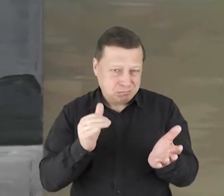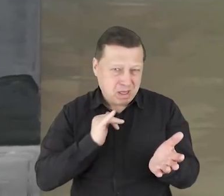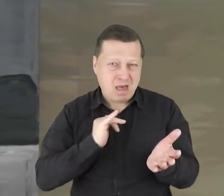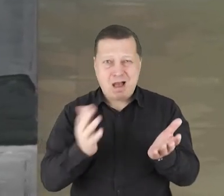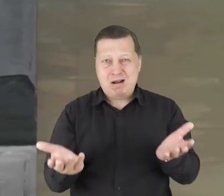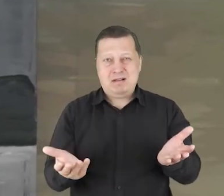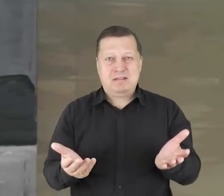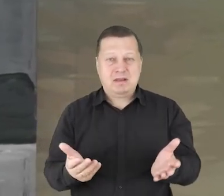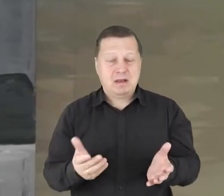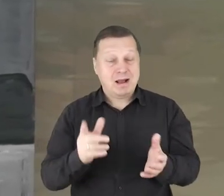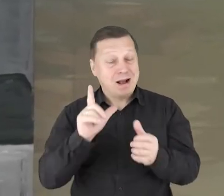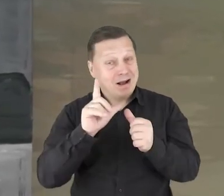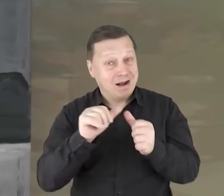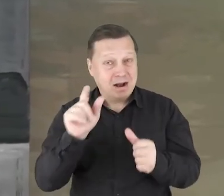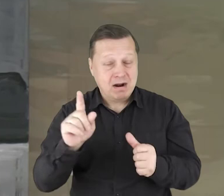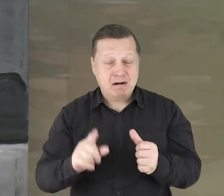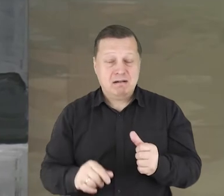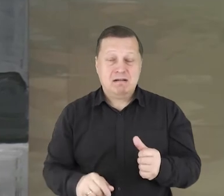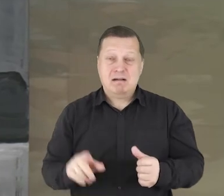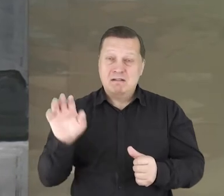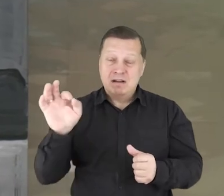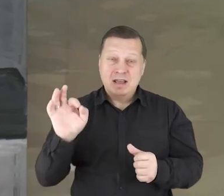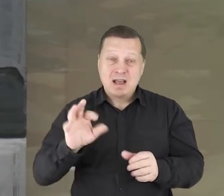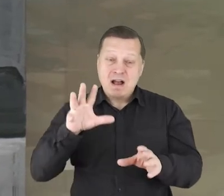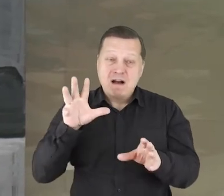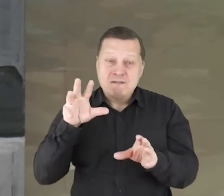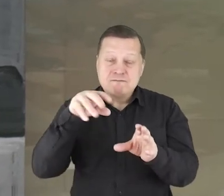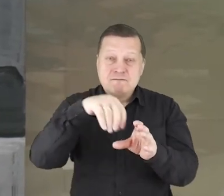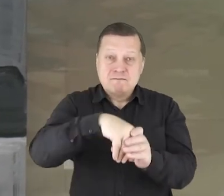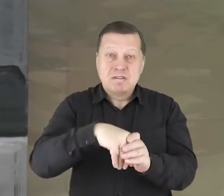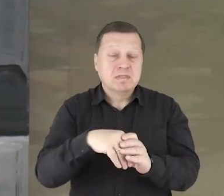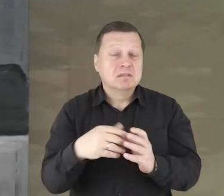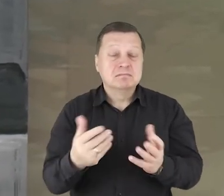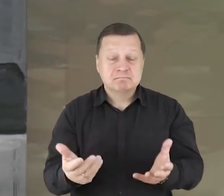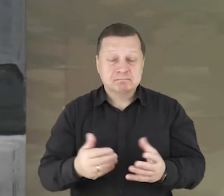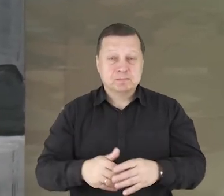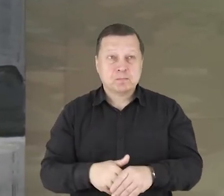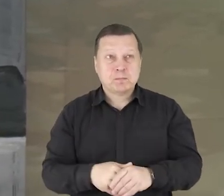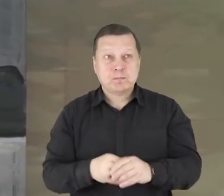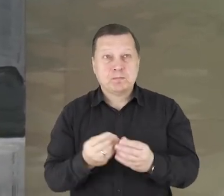pospolite, ale w jego takiej bardzo